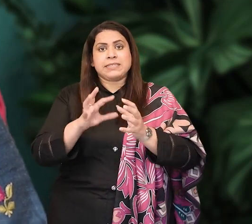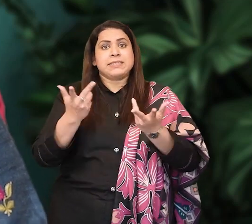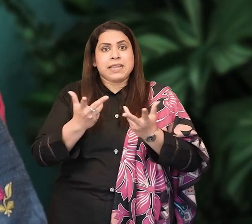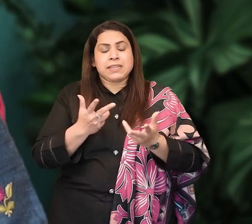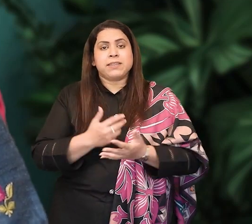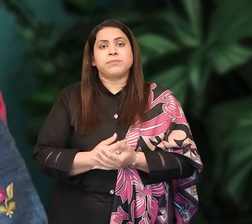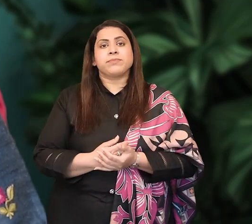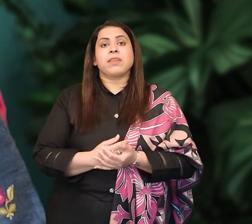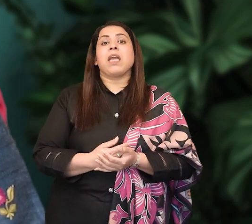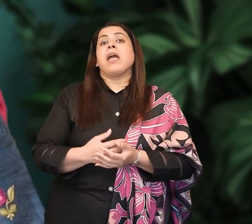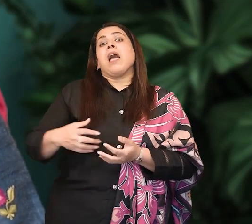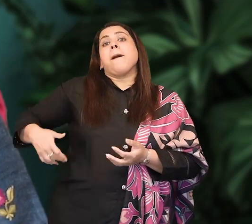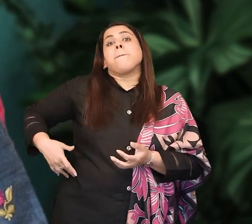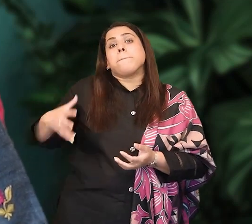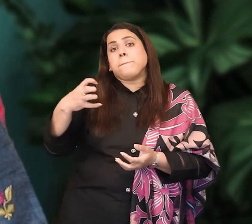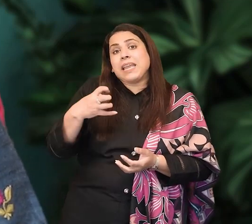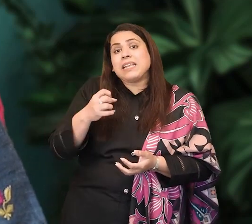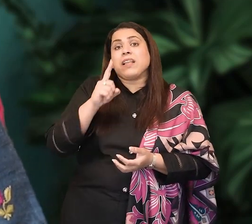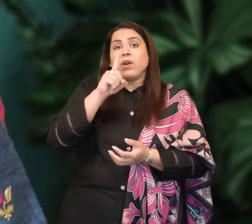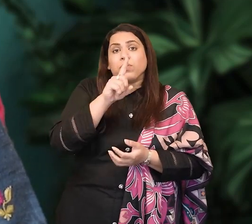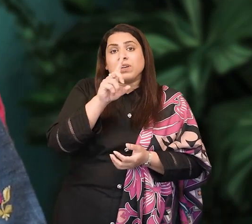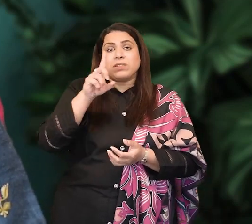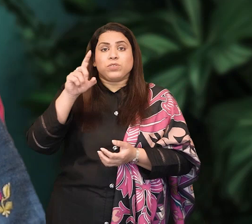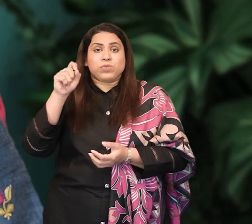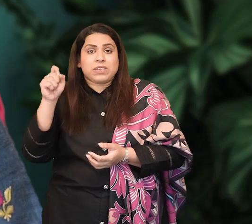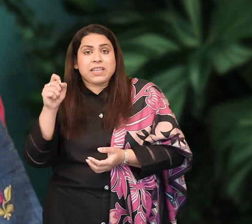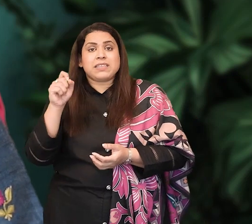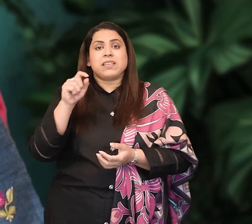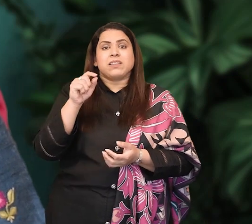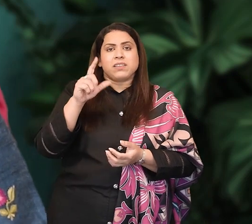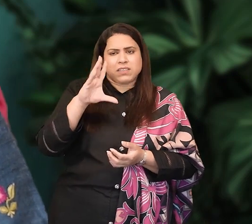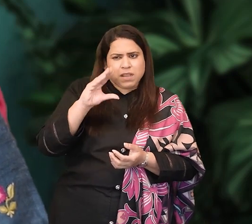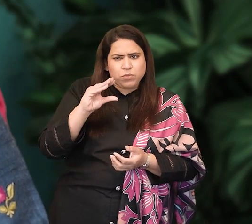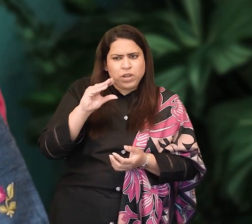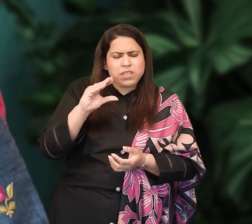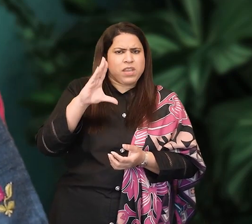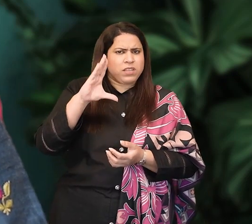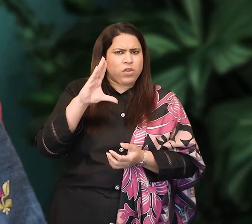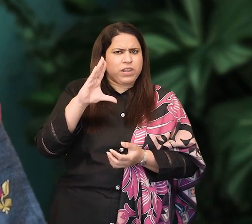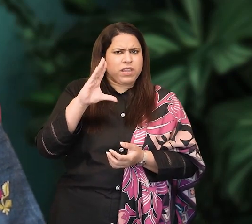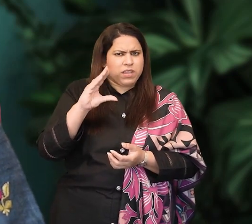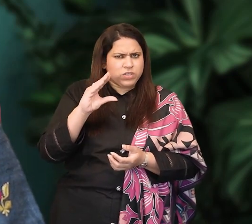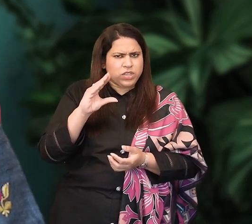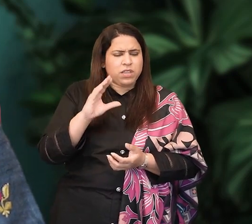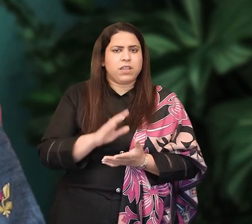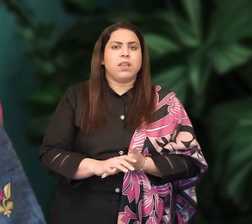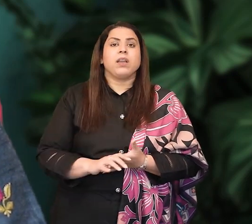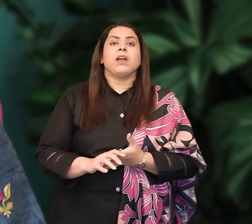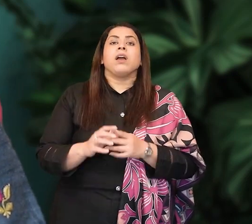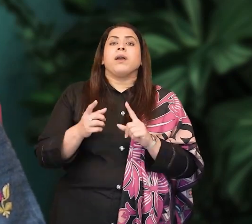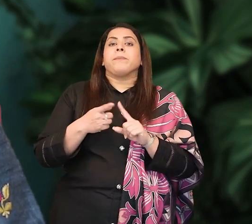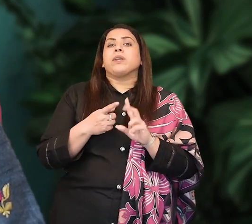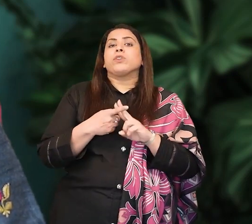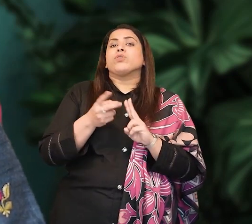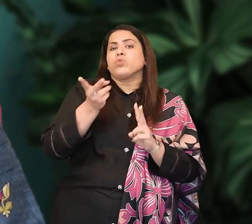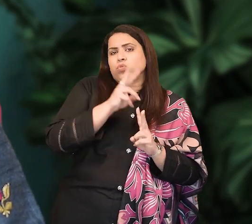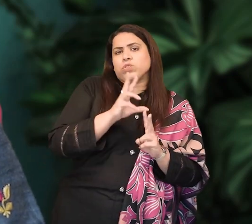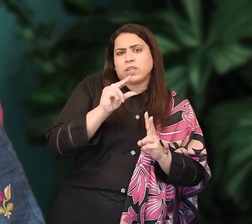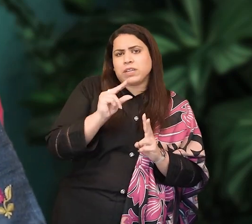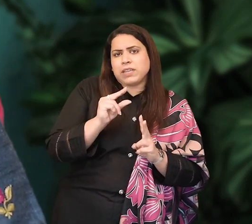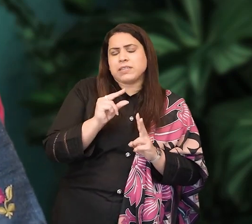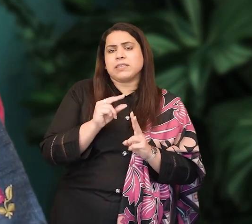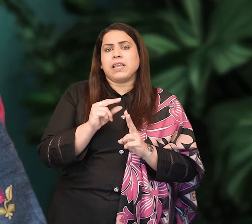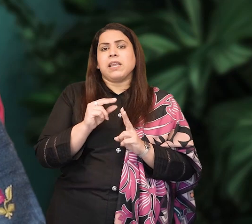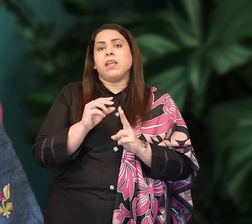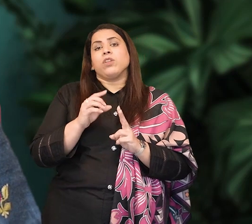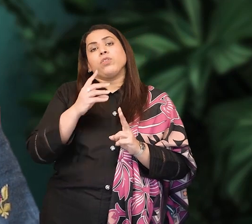हैं, उनकी पेन किस लेवल पे है 1 to 10 के स्केल पे, वो जो हमें खुद ही बताते हैं। इसके अलावा डिफरेंट टेस्ट हैं जो कि एक फिजियोथेरेपिस्ट कंडक्ट कर सकता है या